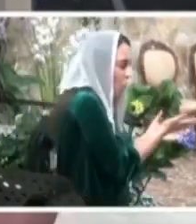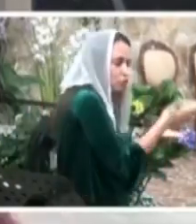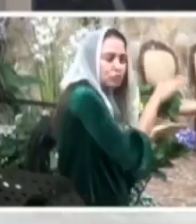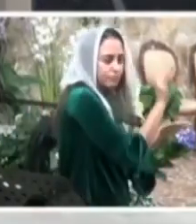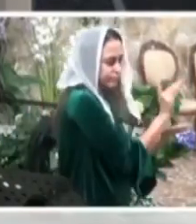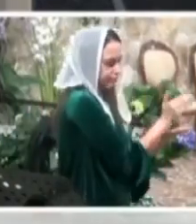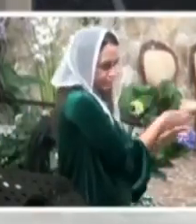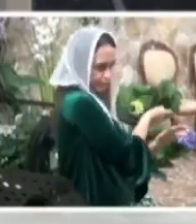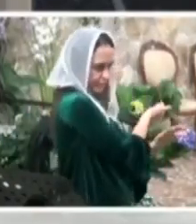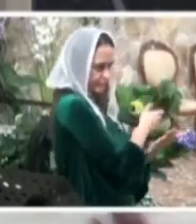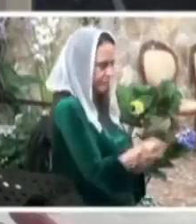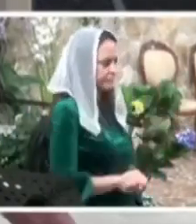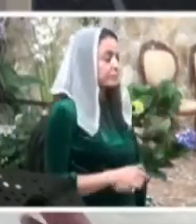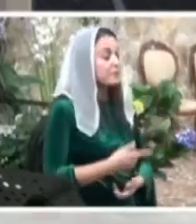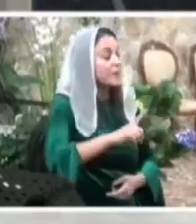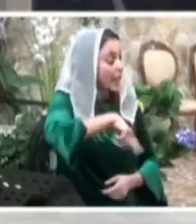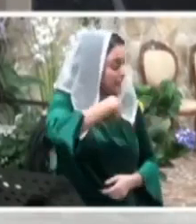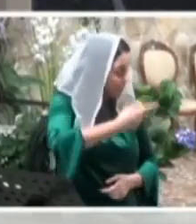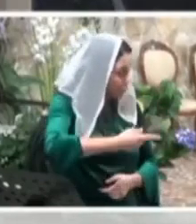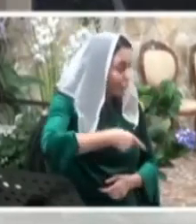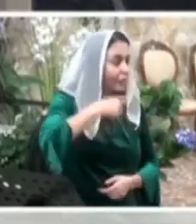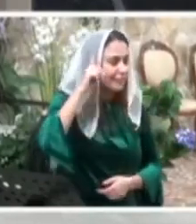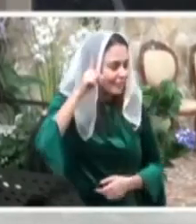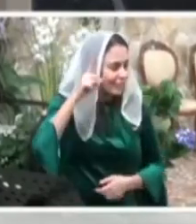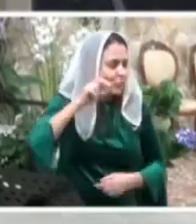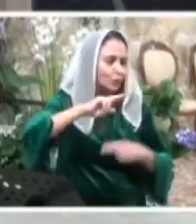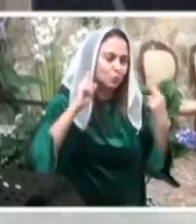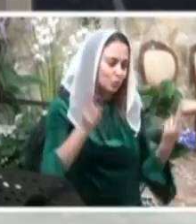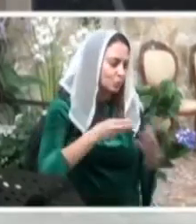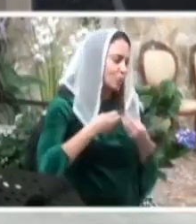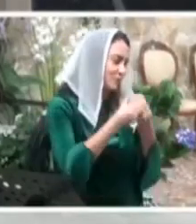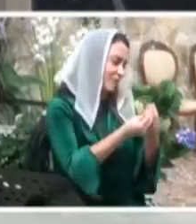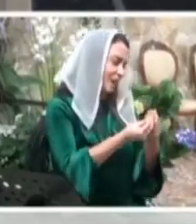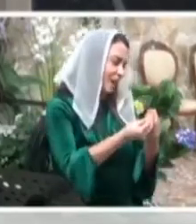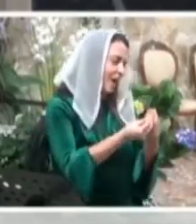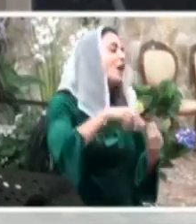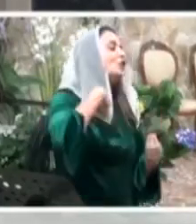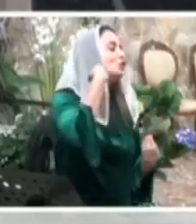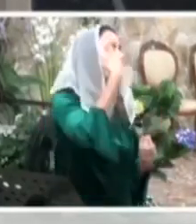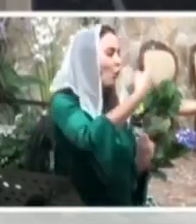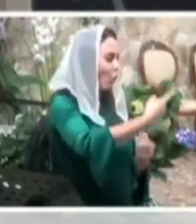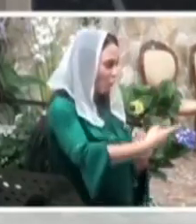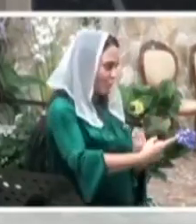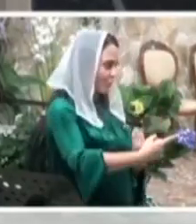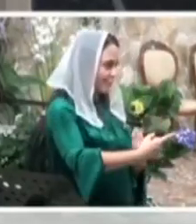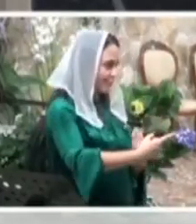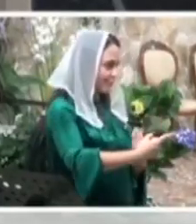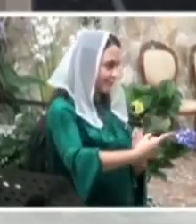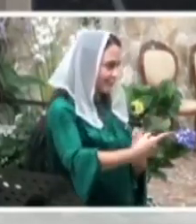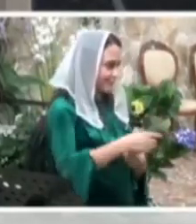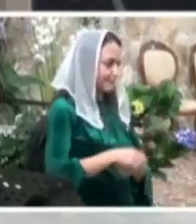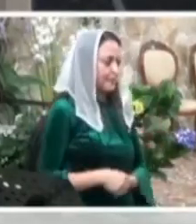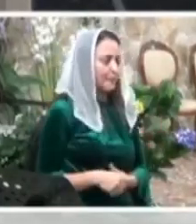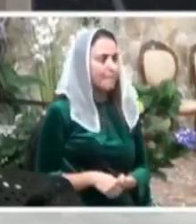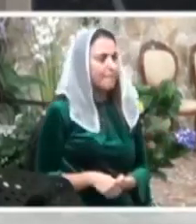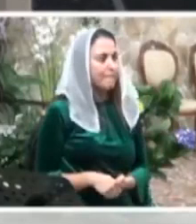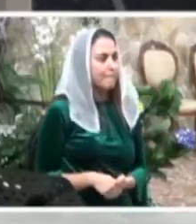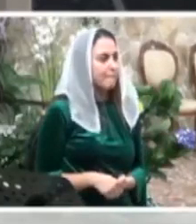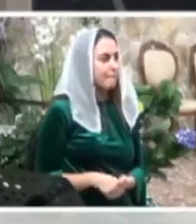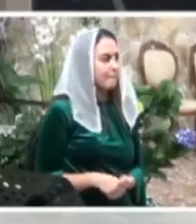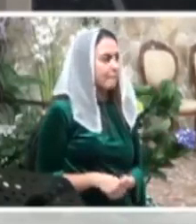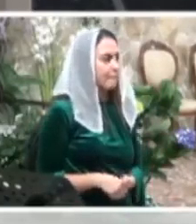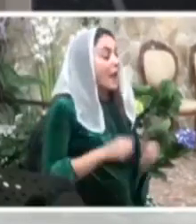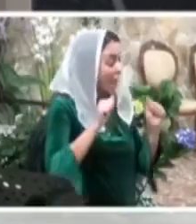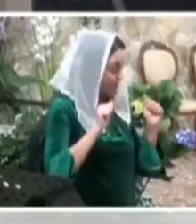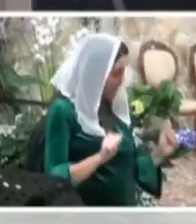fiduciosi che poi tutto il resto ci sarà sopra giunto. C'è il vostro